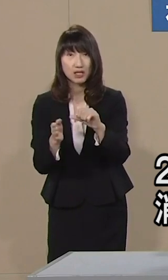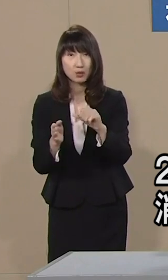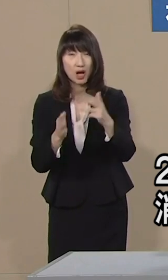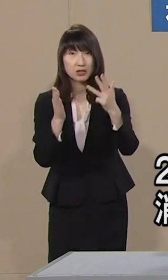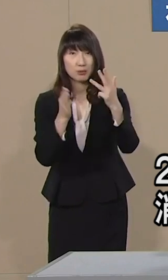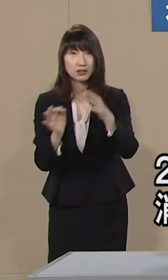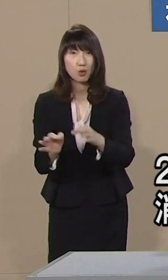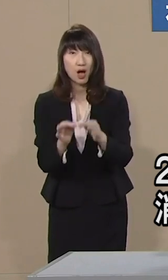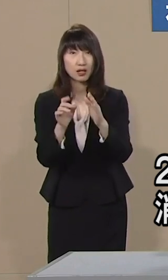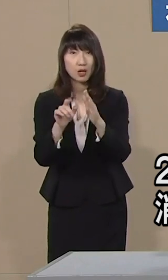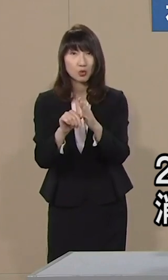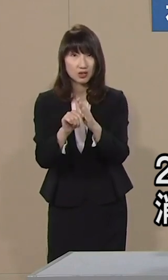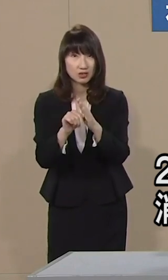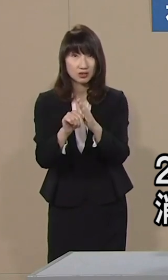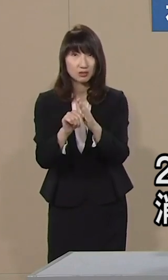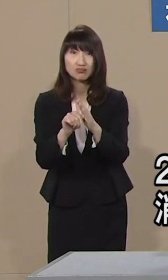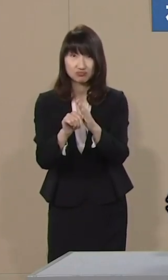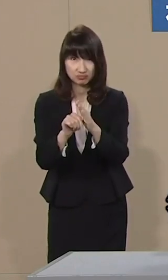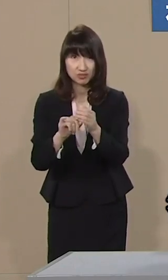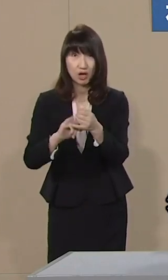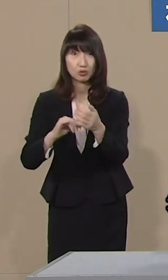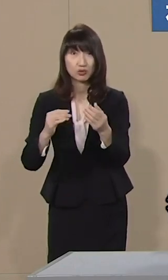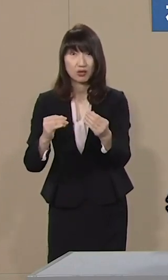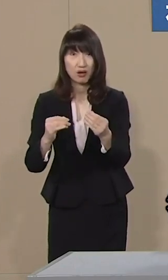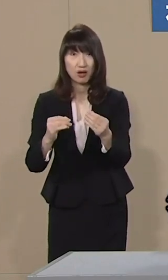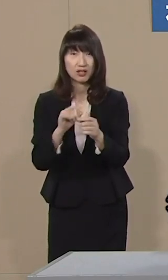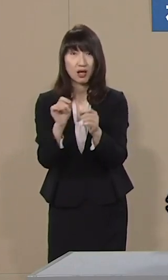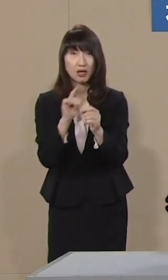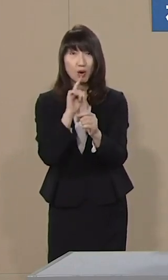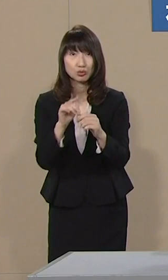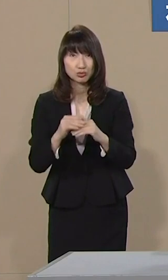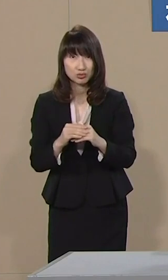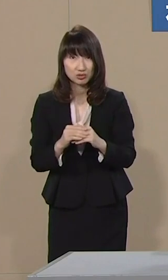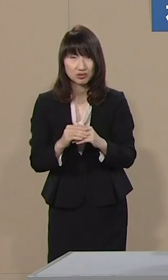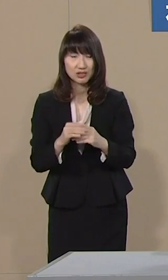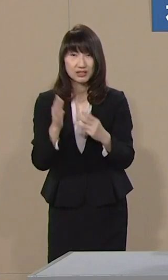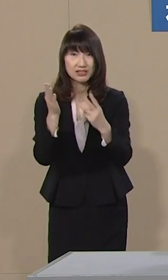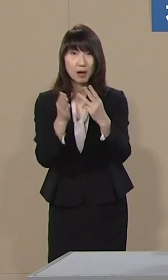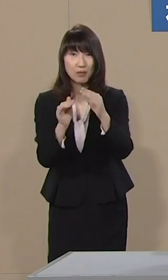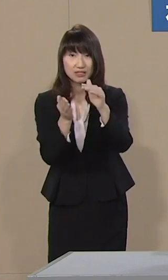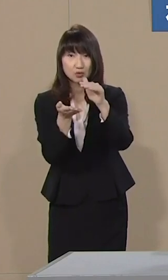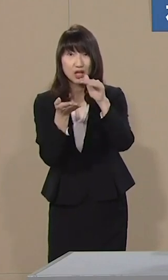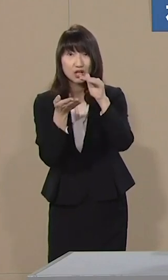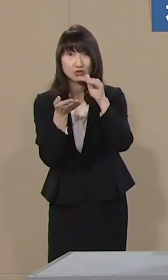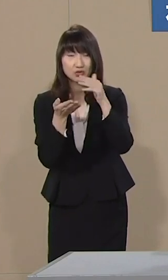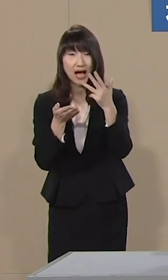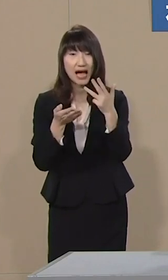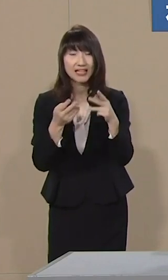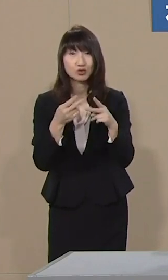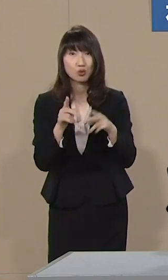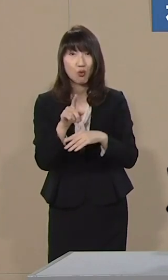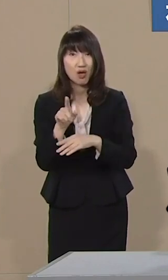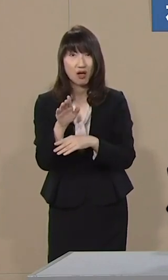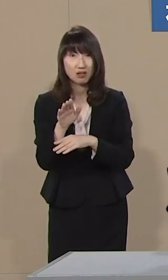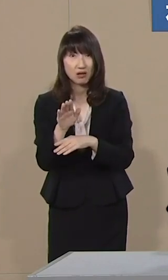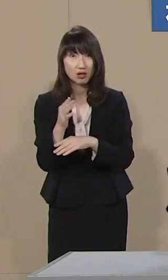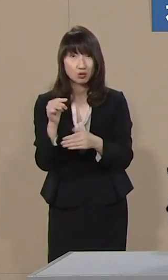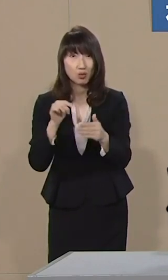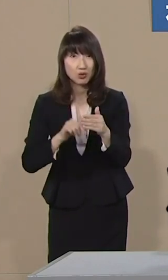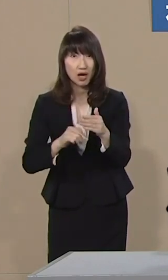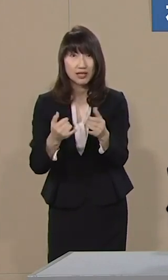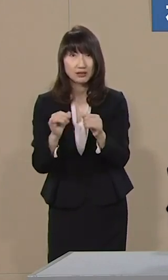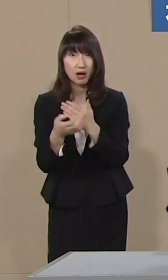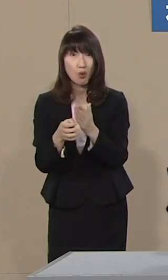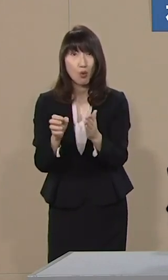8%に消費税は増税された答え合わせをします3%の税収で8兆円程度になりますけれどもそのうち